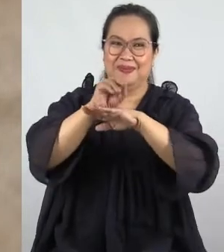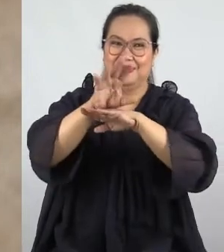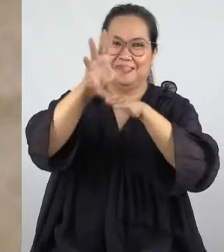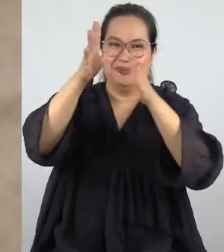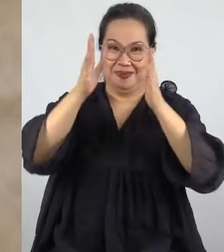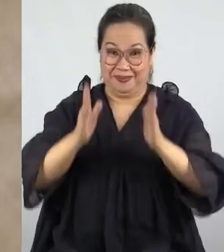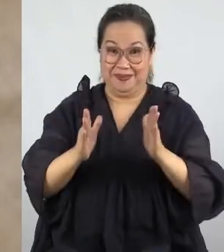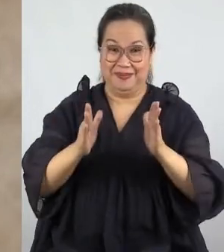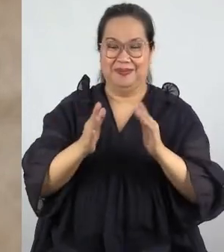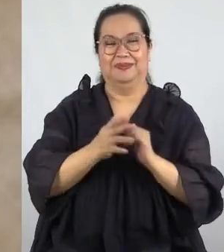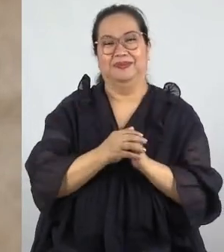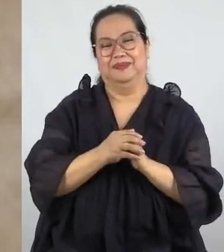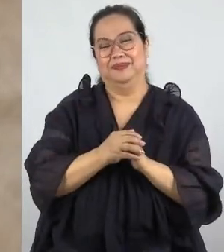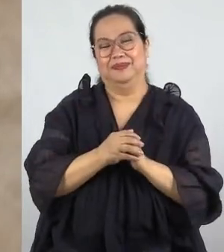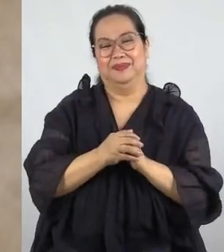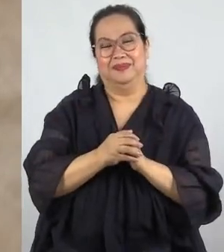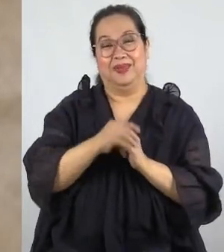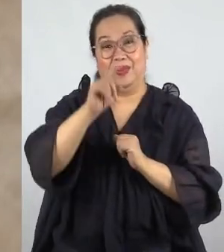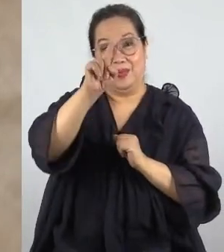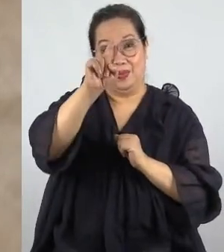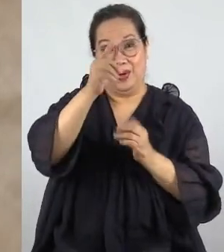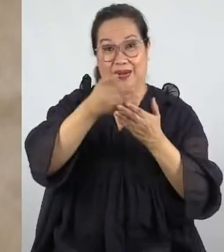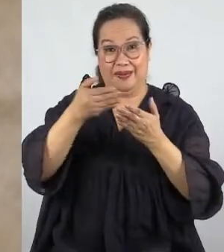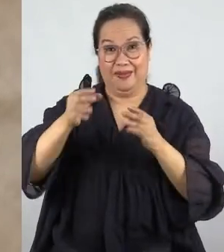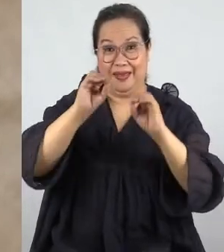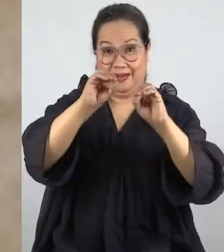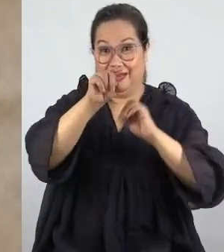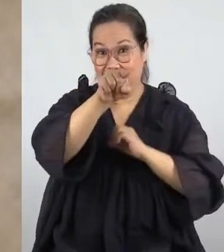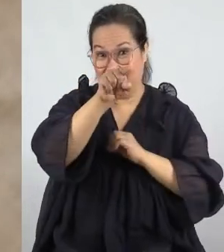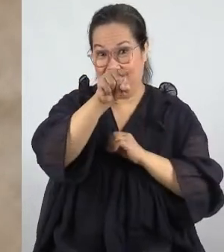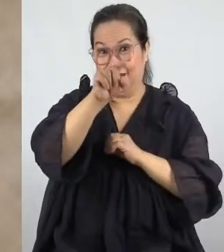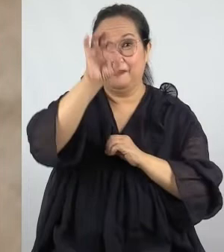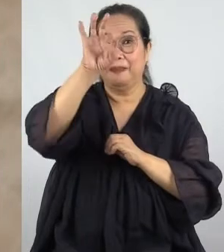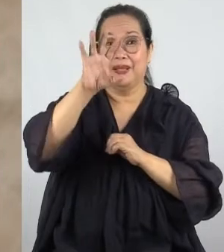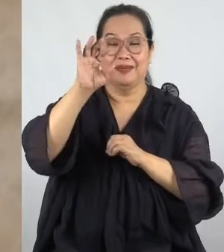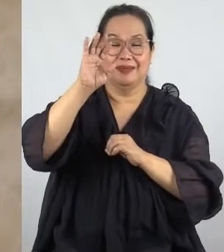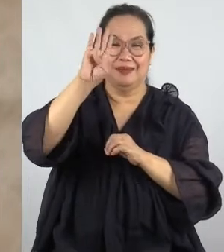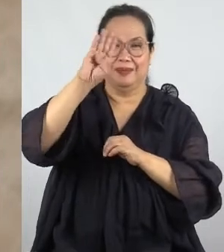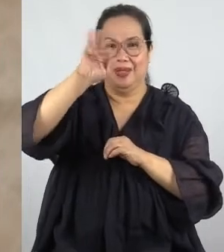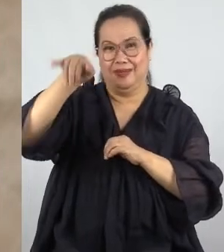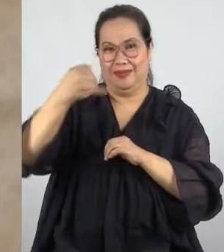No? Isang bagay ay tinuro niya sa akin, itong verse na to.